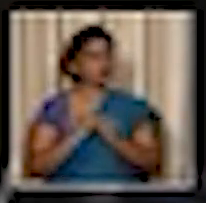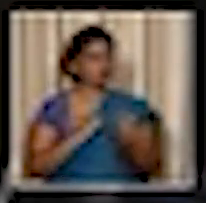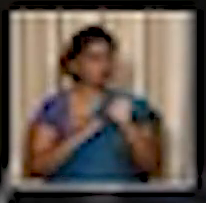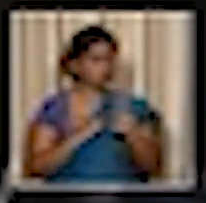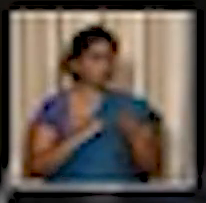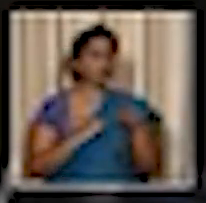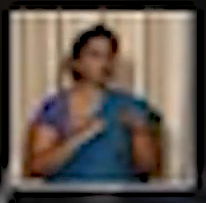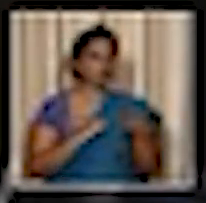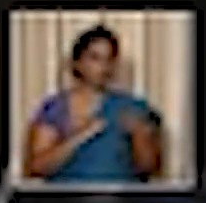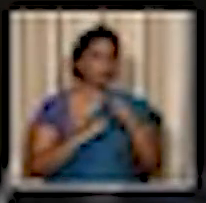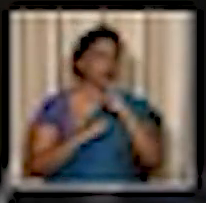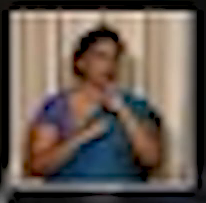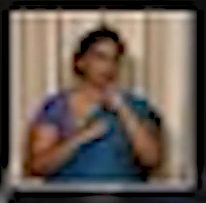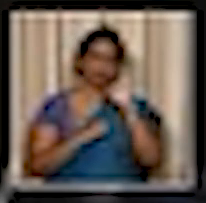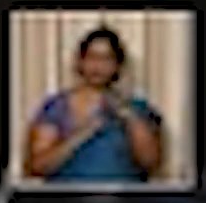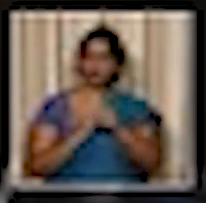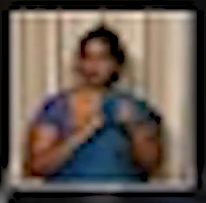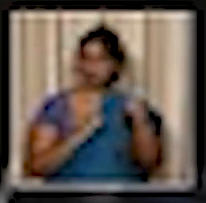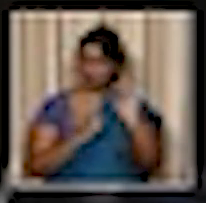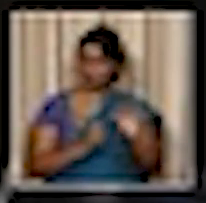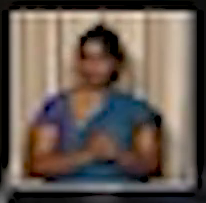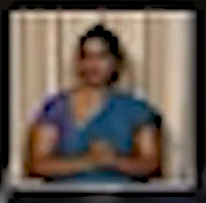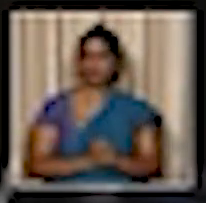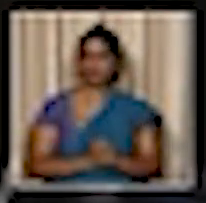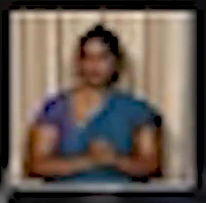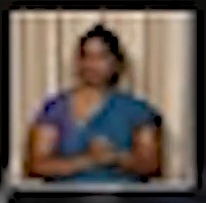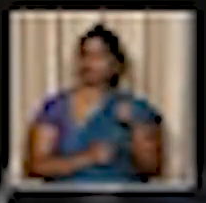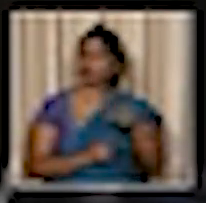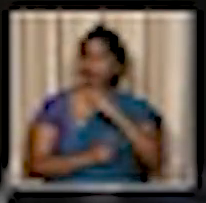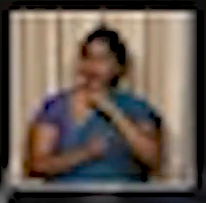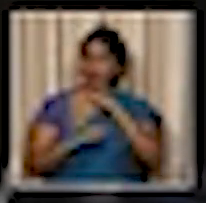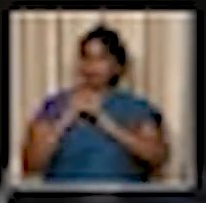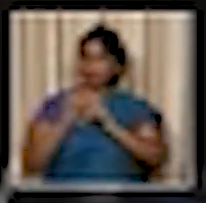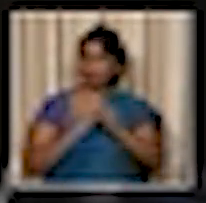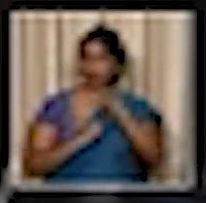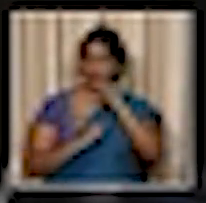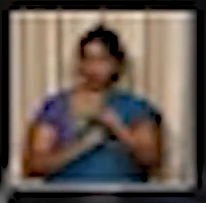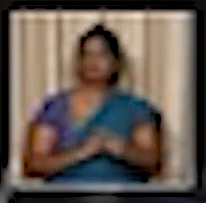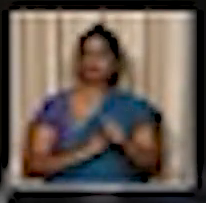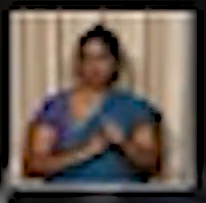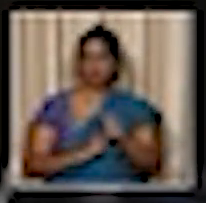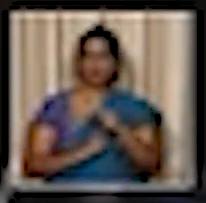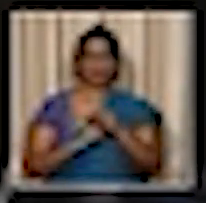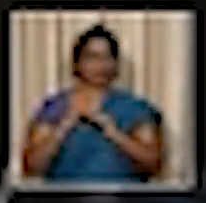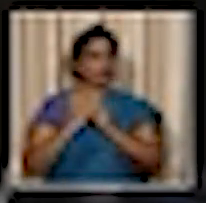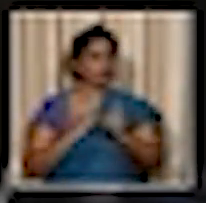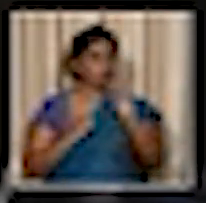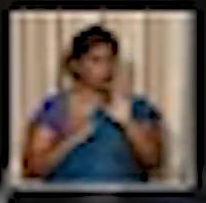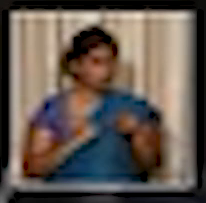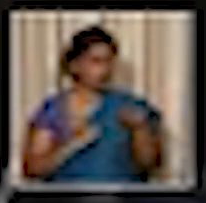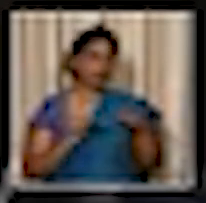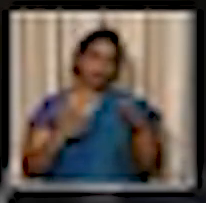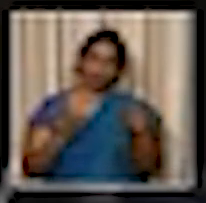කිරීම අධිකරණය විසින් සිදු කරනු ලබයි. එම අධිකරණ ක්‍රියාවලිය අනීතික ලෙස සිදු කරනු ලබන්නේ නම්